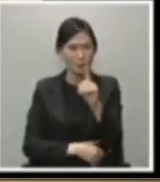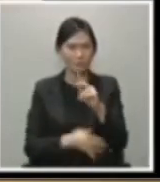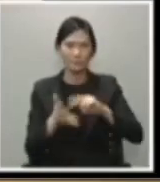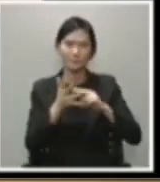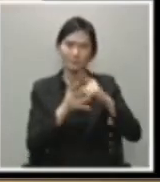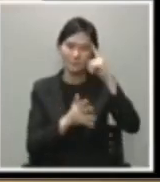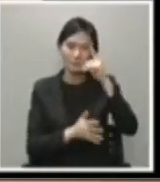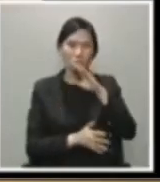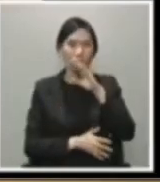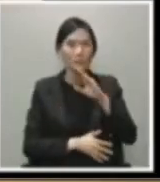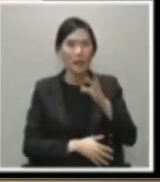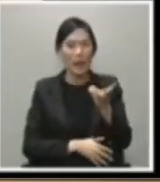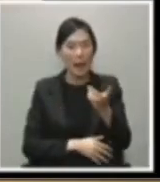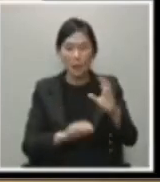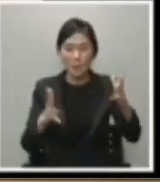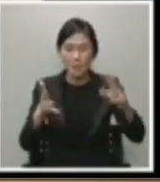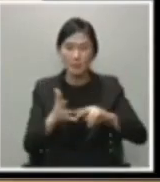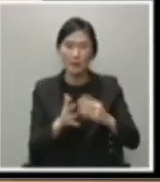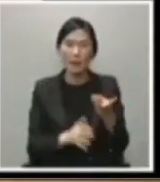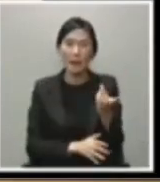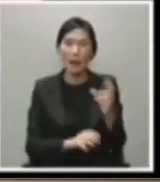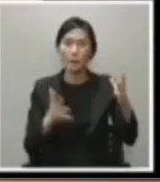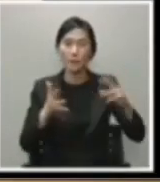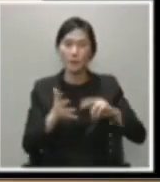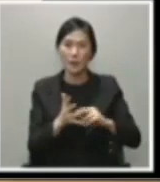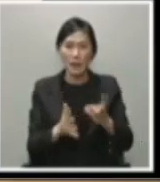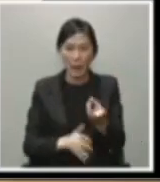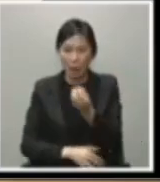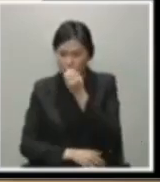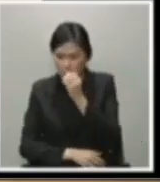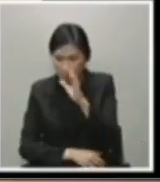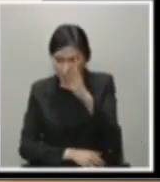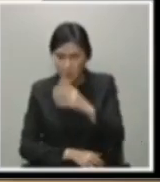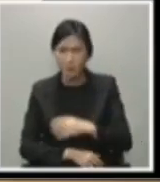าวครับข้าวขายยังไม่มีข้าวจะกินยังไม่มีครับท่าน